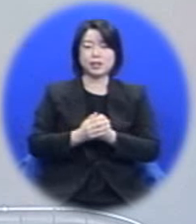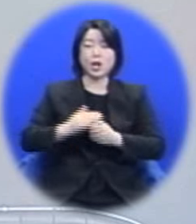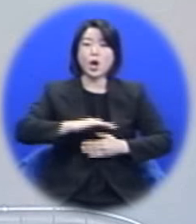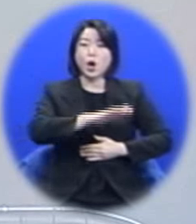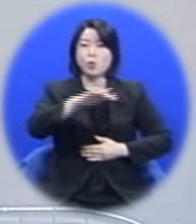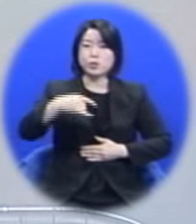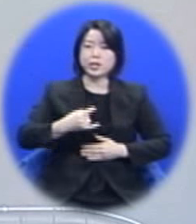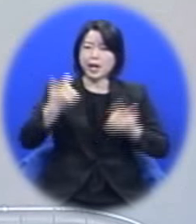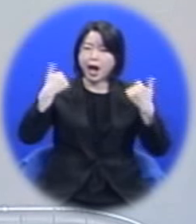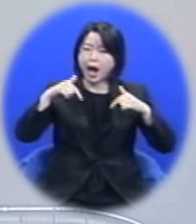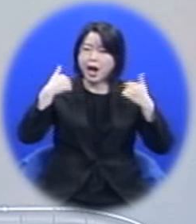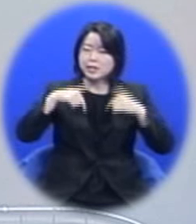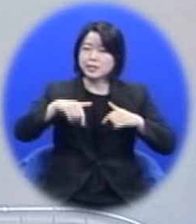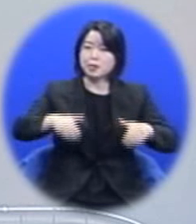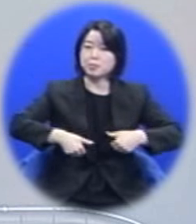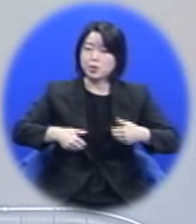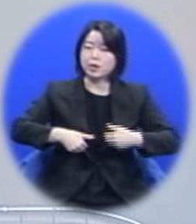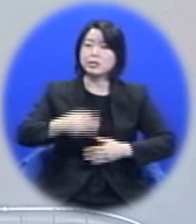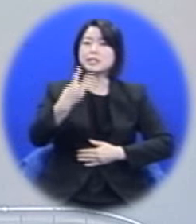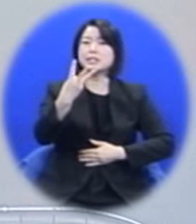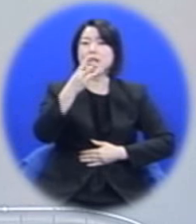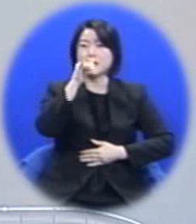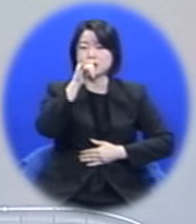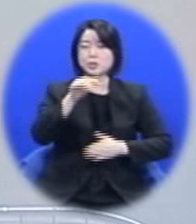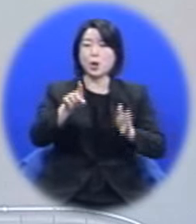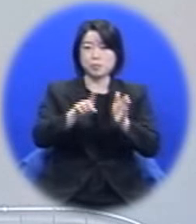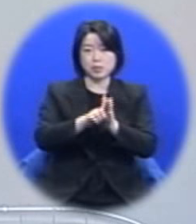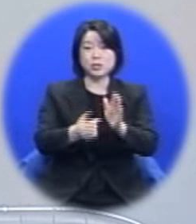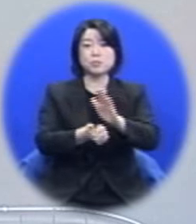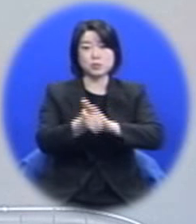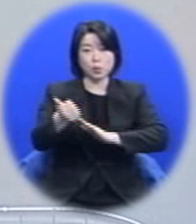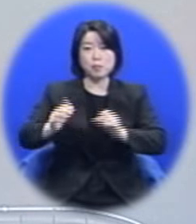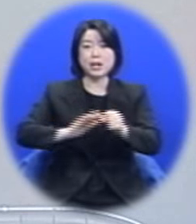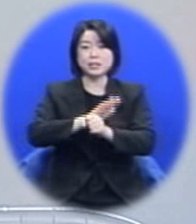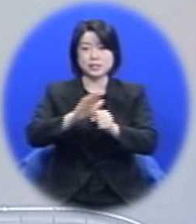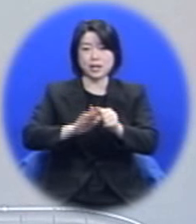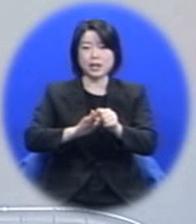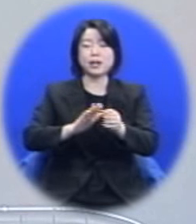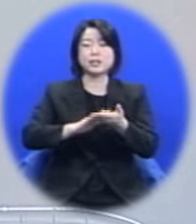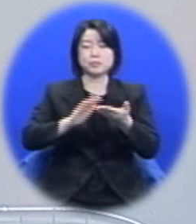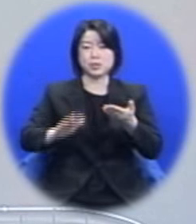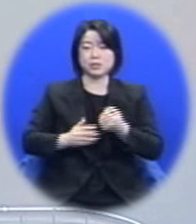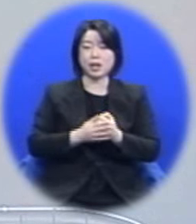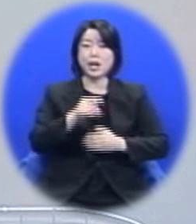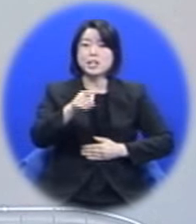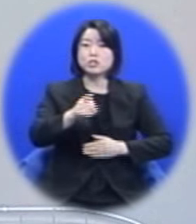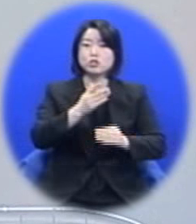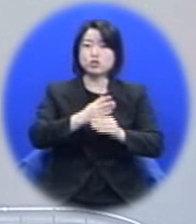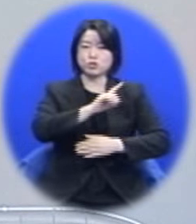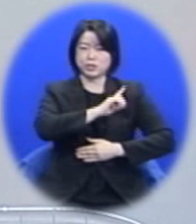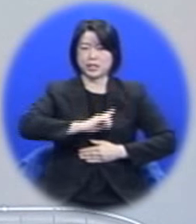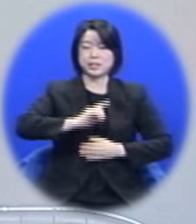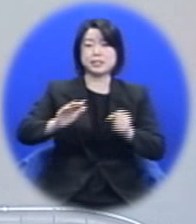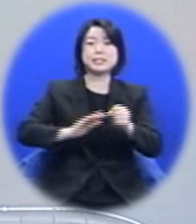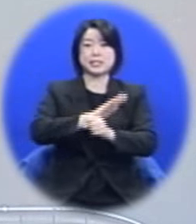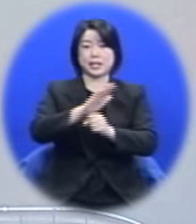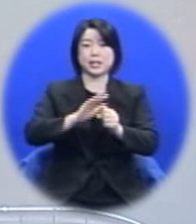항상 있어야 할 것이 세 가지가 있다고 하셨는데 믿음이고 소망이고 사랑입니다. 그 중에 제일은 사랑이라고